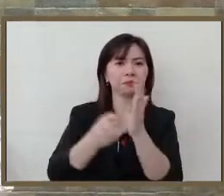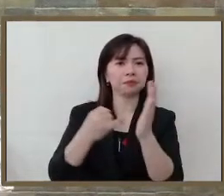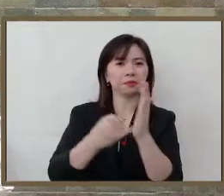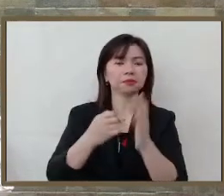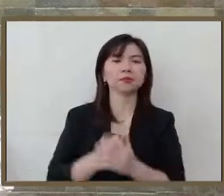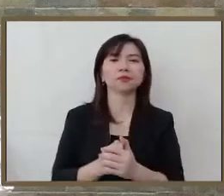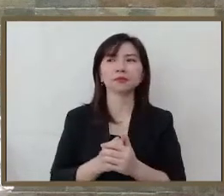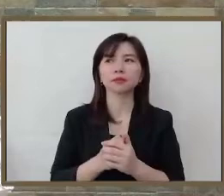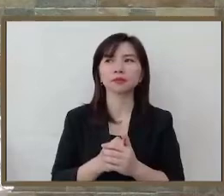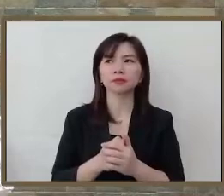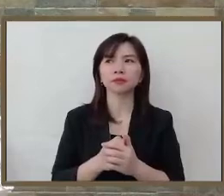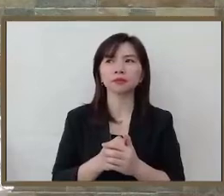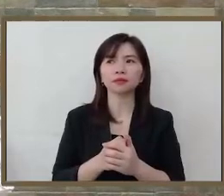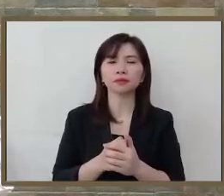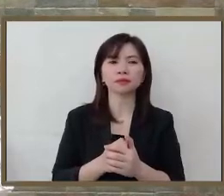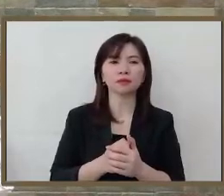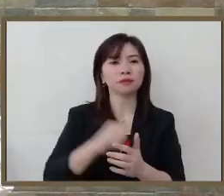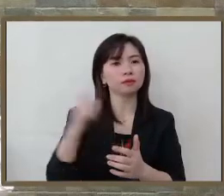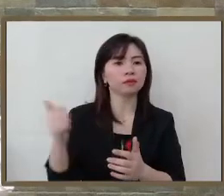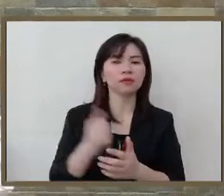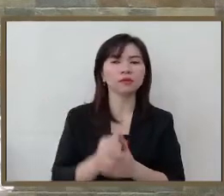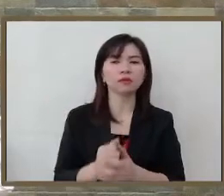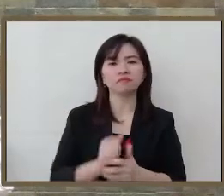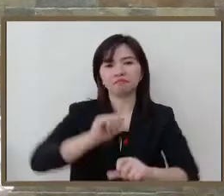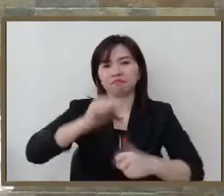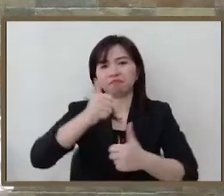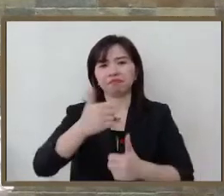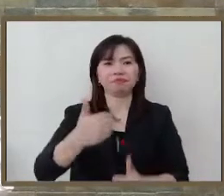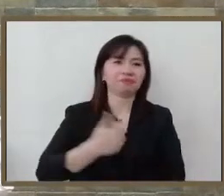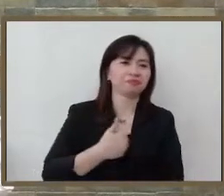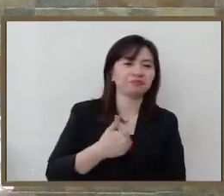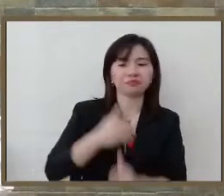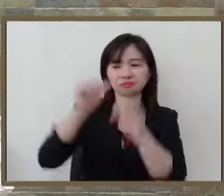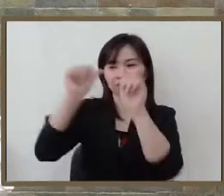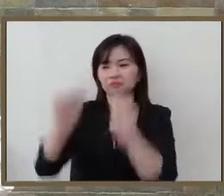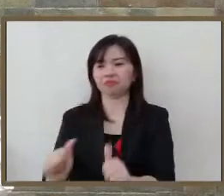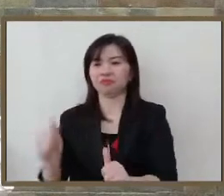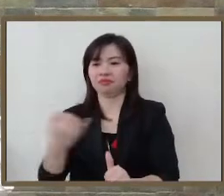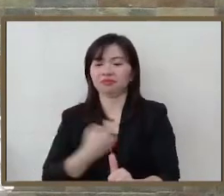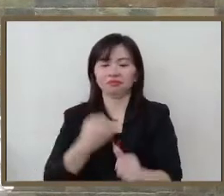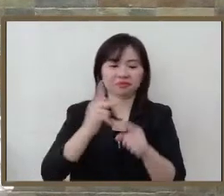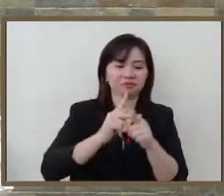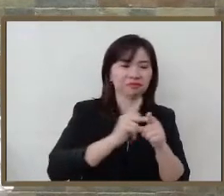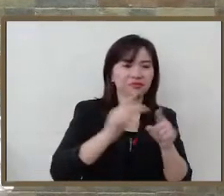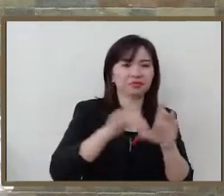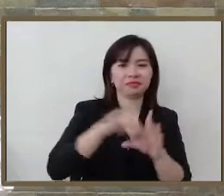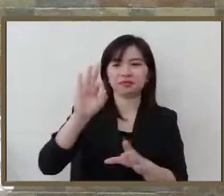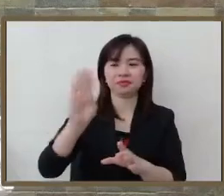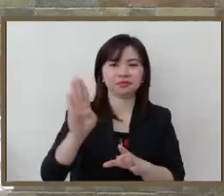ha. Pinost ko principle. Galing yan sa pastor. Pinost mo lang. Ang